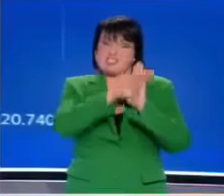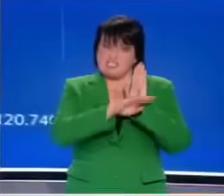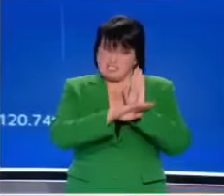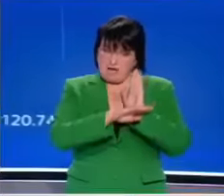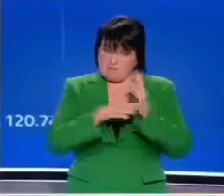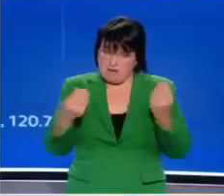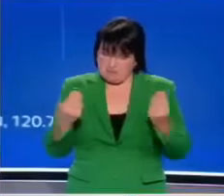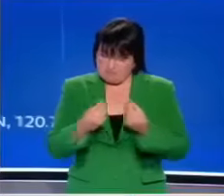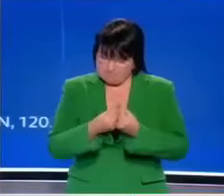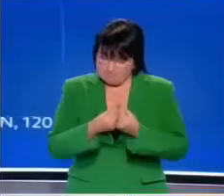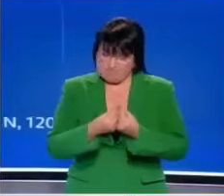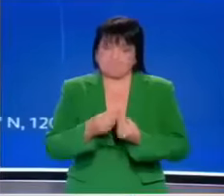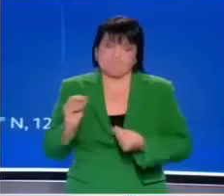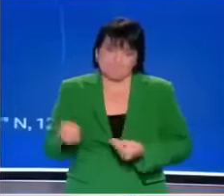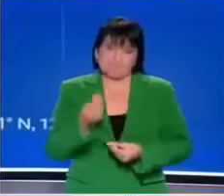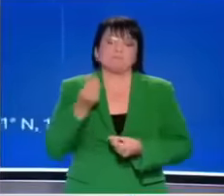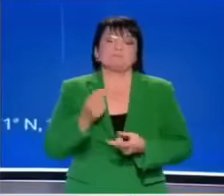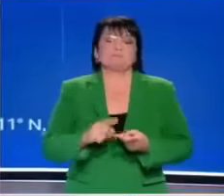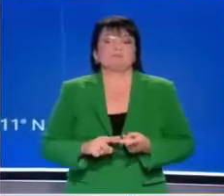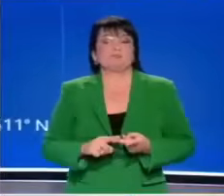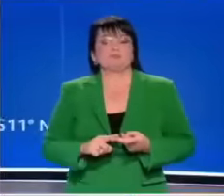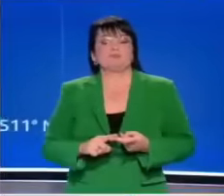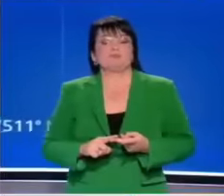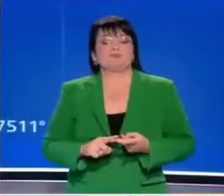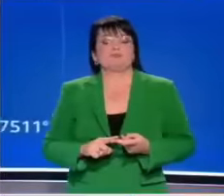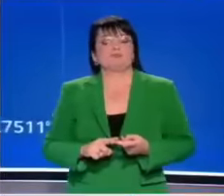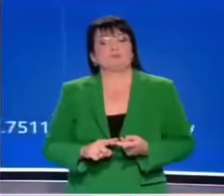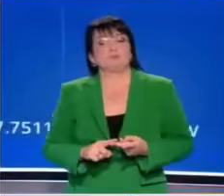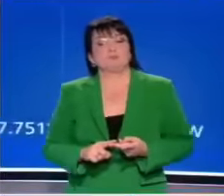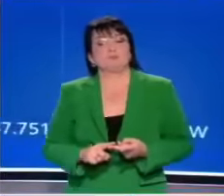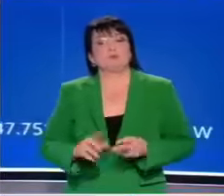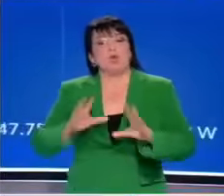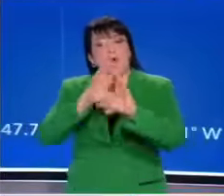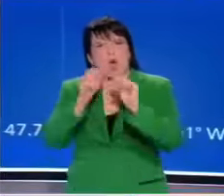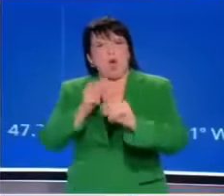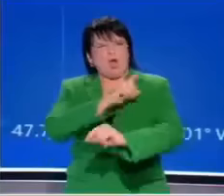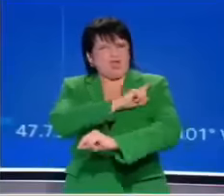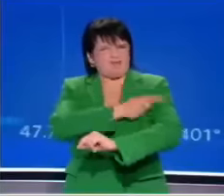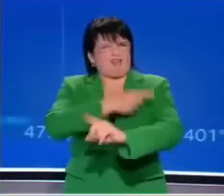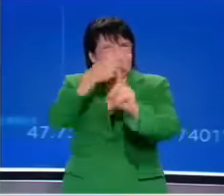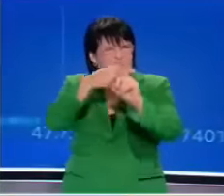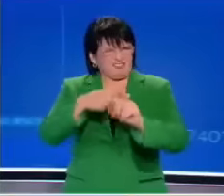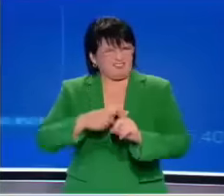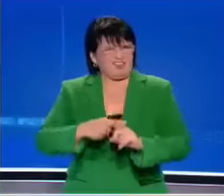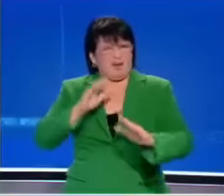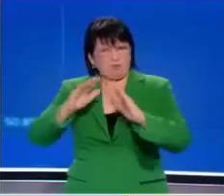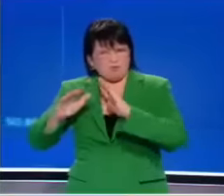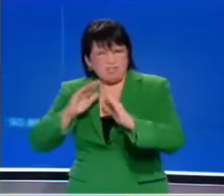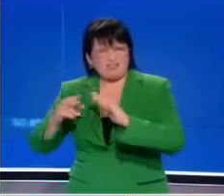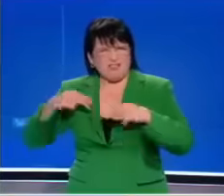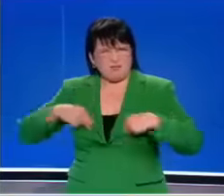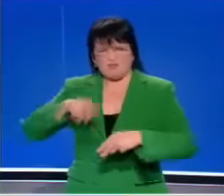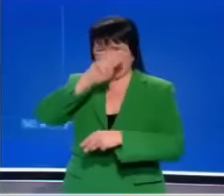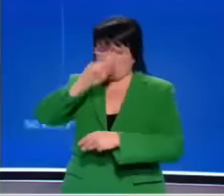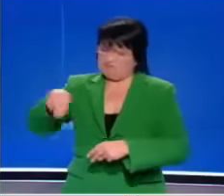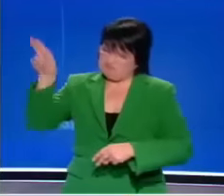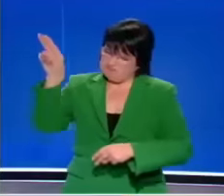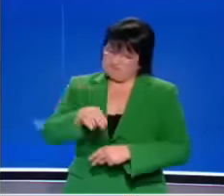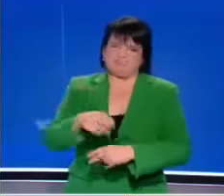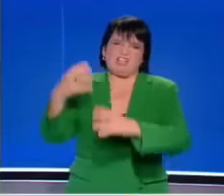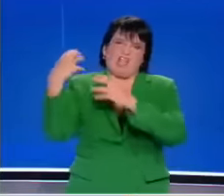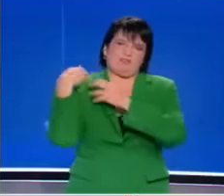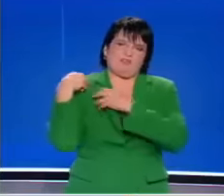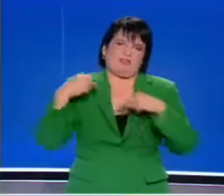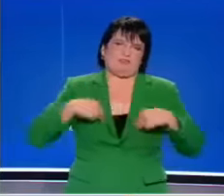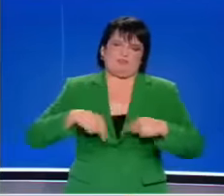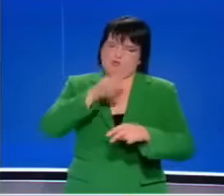εκείνο θα είναι να καταργήσουμε όλα τα προνόμια όλες τις ασυλίες των βουλευτών και το νόμο περι ευθύνης